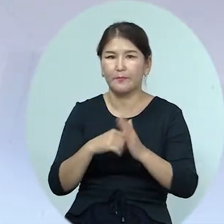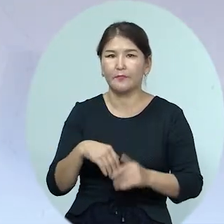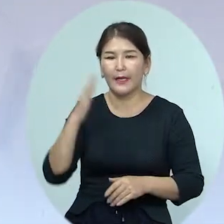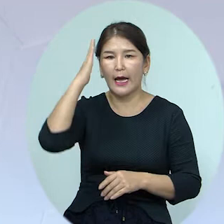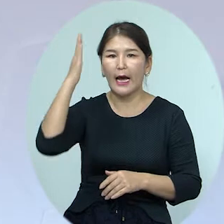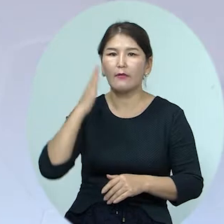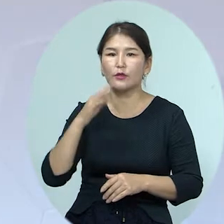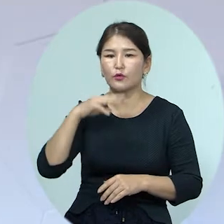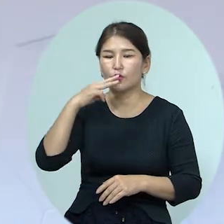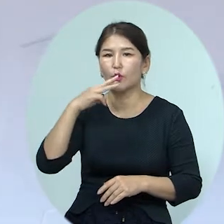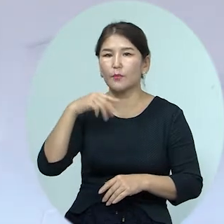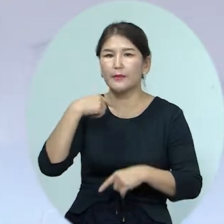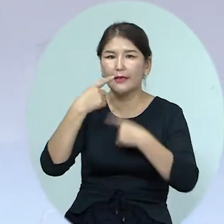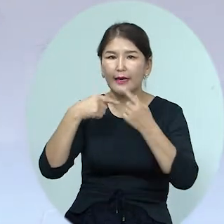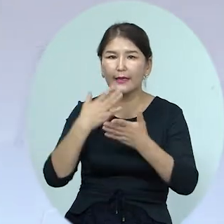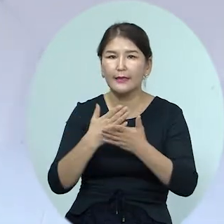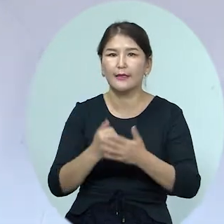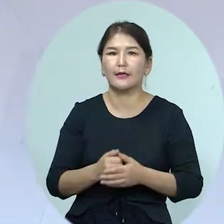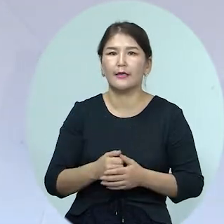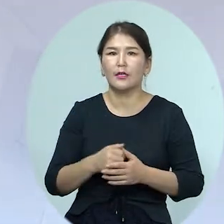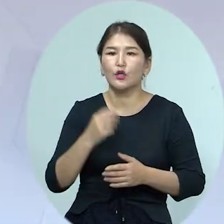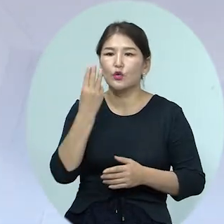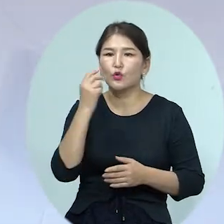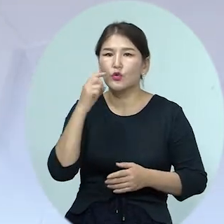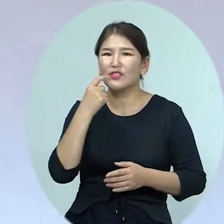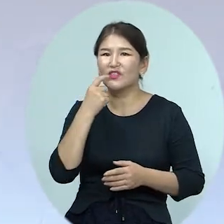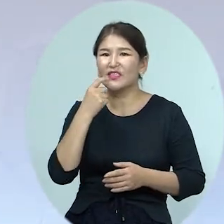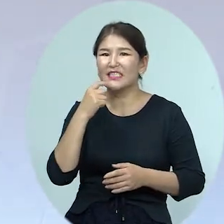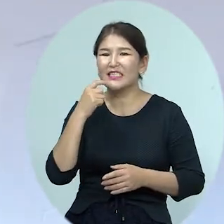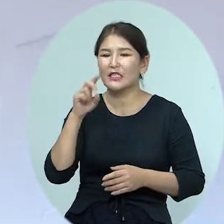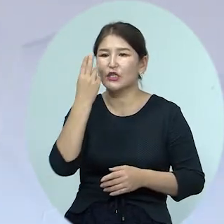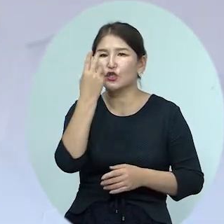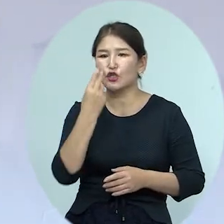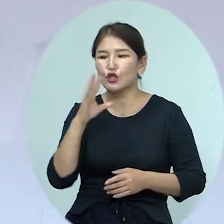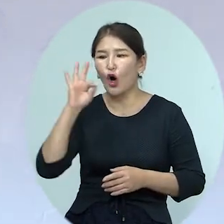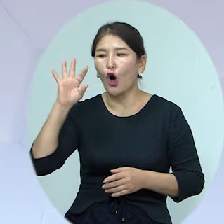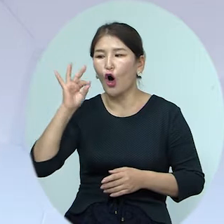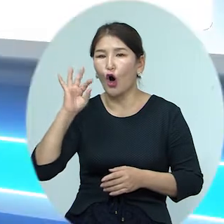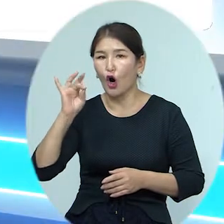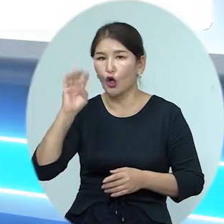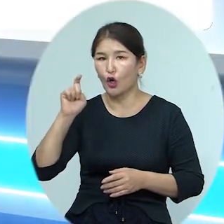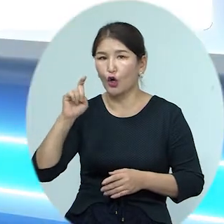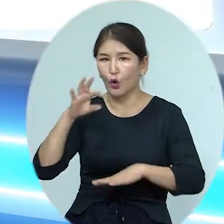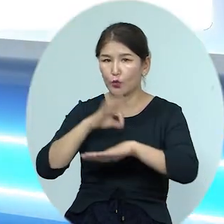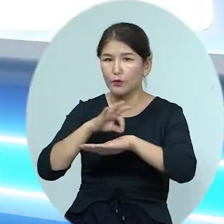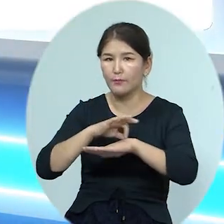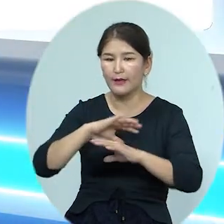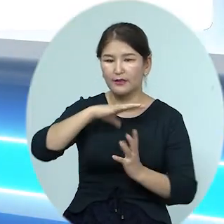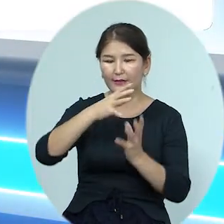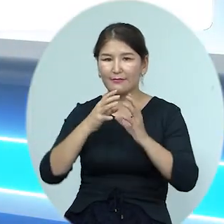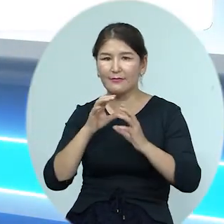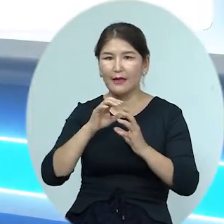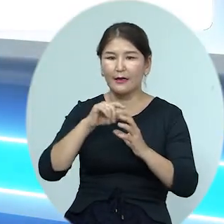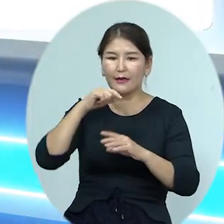зөвлөж хэлэхэд хүүхдийн шүд цоорох өвчин бол дэлхий дахинаа өргөн тархсан архаг юм халдварт өвчин болох нь